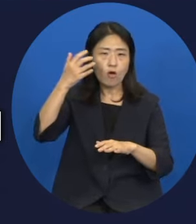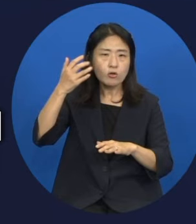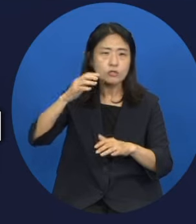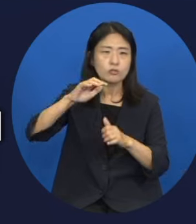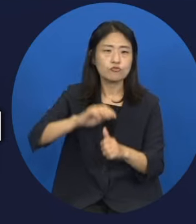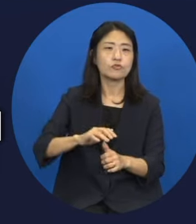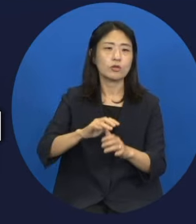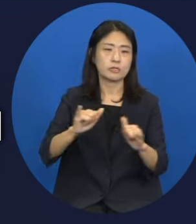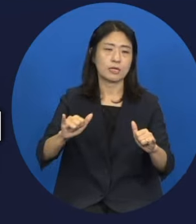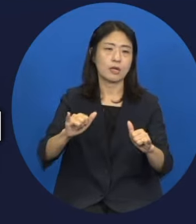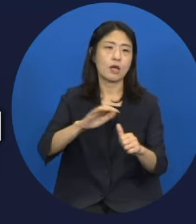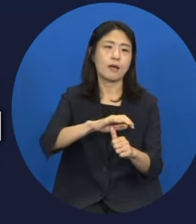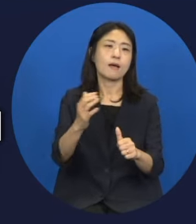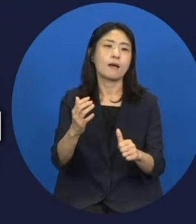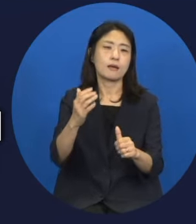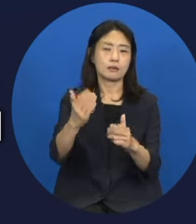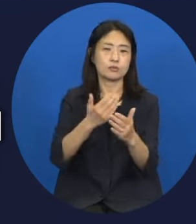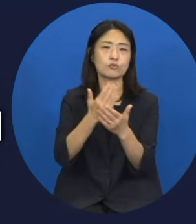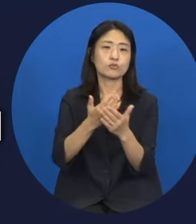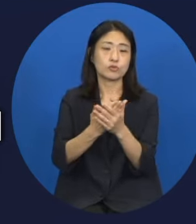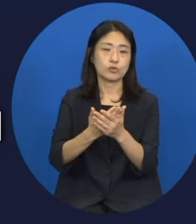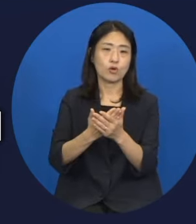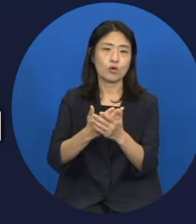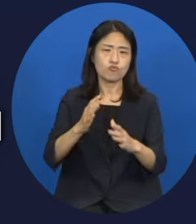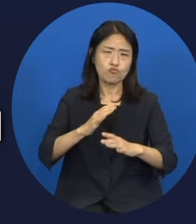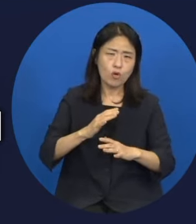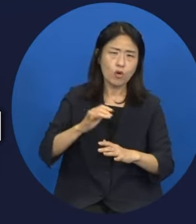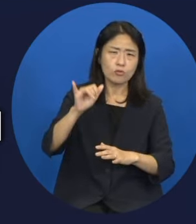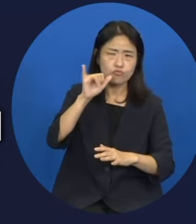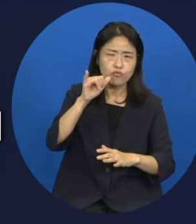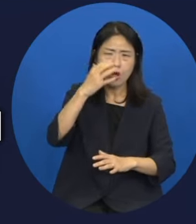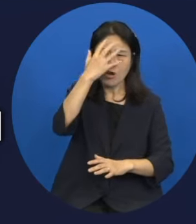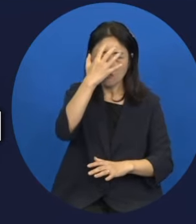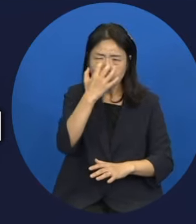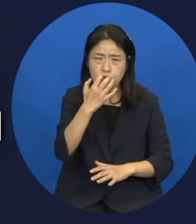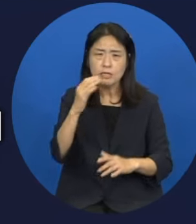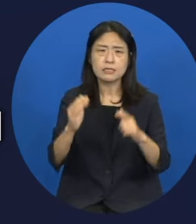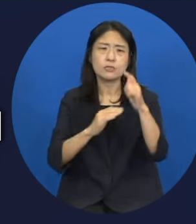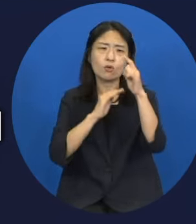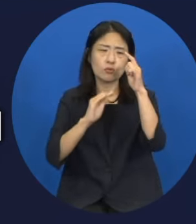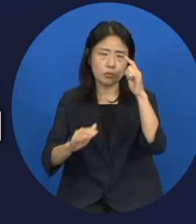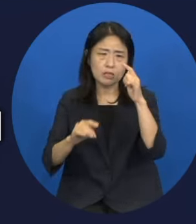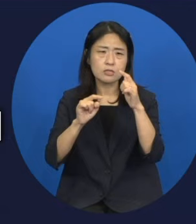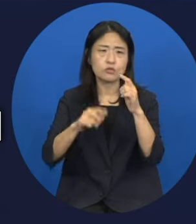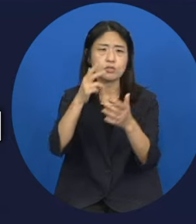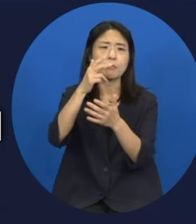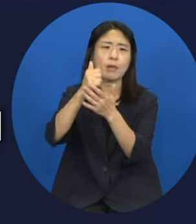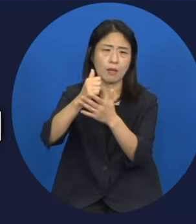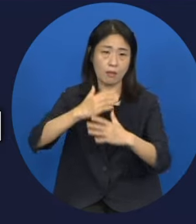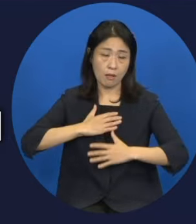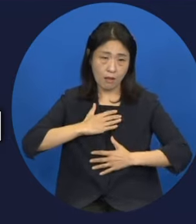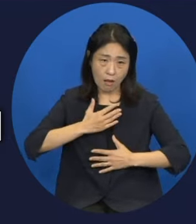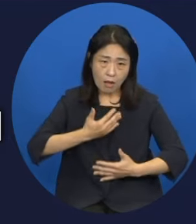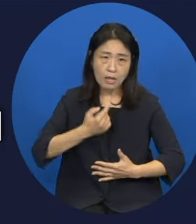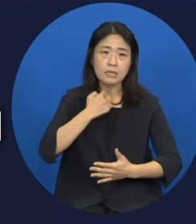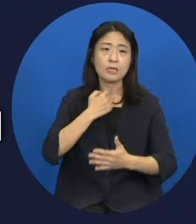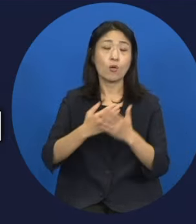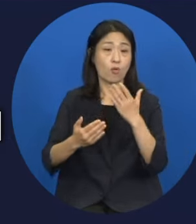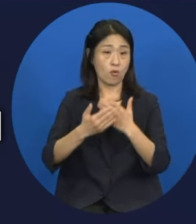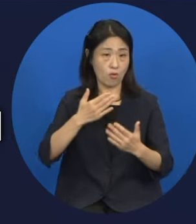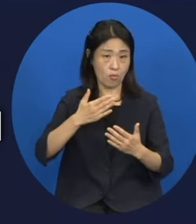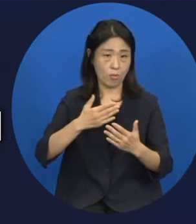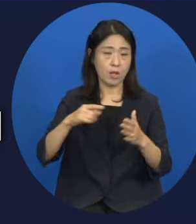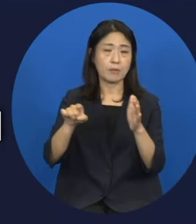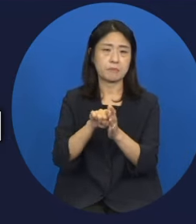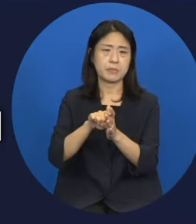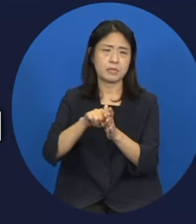주옵소서. 두려움과 중독의 쇠사슬, 우울의 쇠사슬 속에 갇혀있는 성도들이 주님의 평강을 경험하며